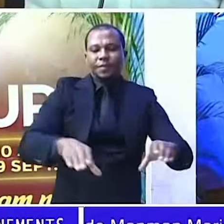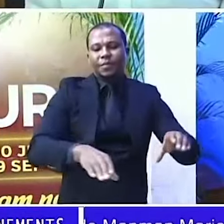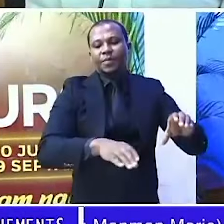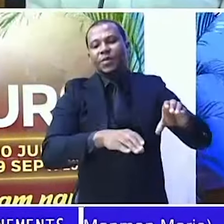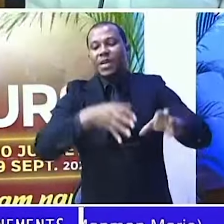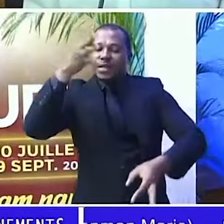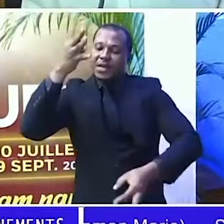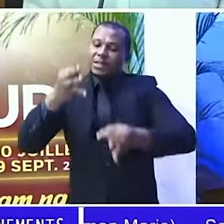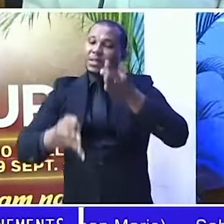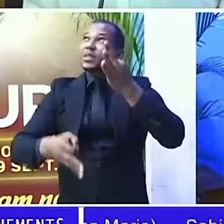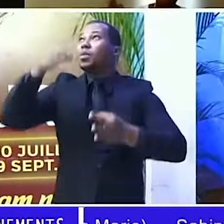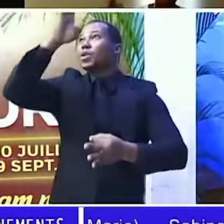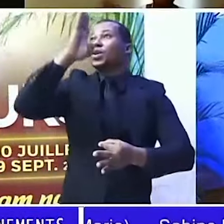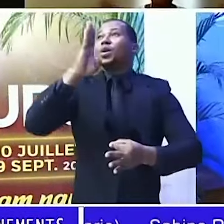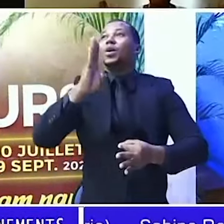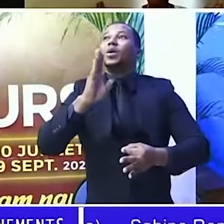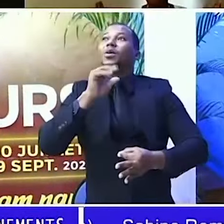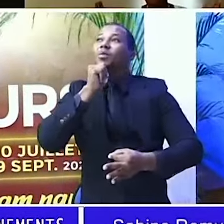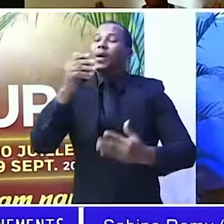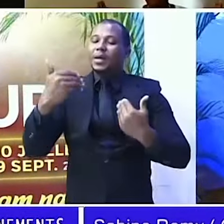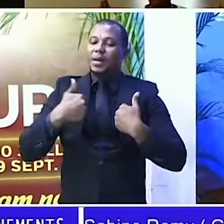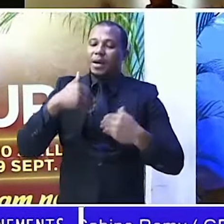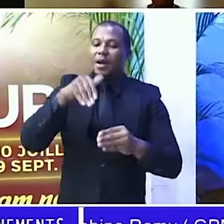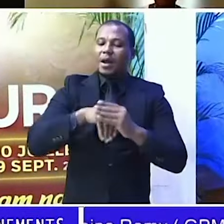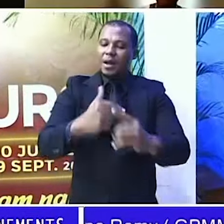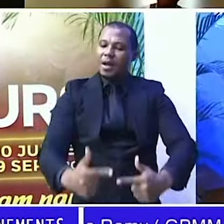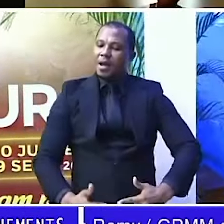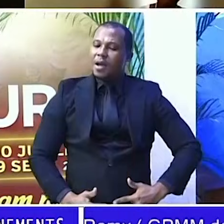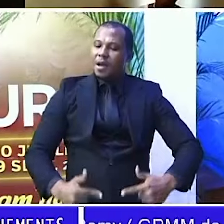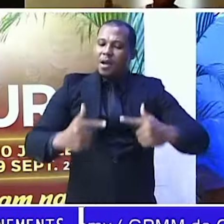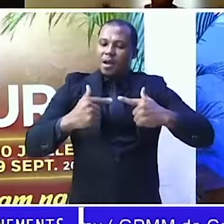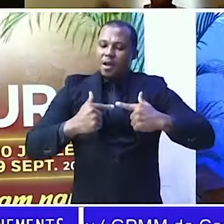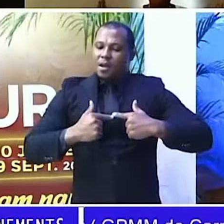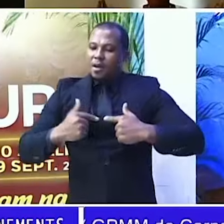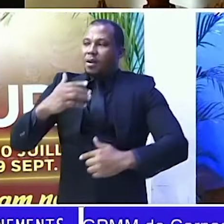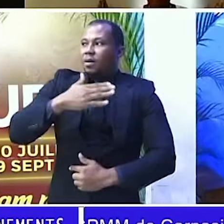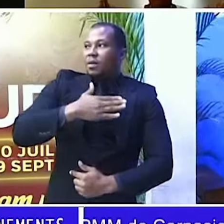bon Dieu, si bon Dieu, pas t'en paix avec.